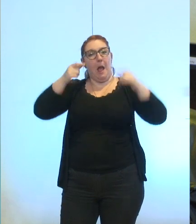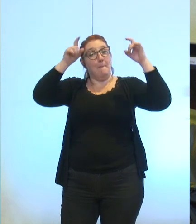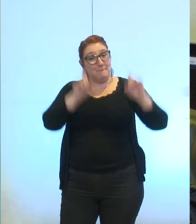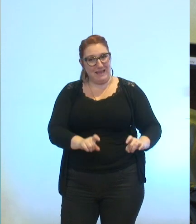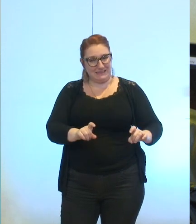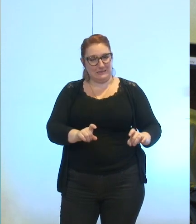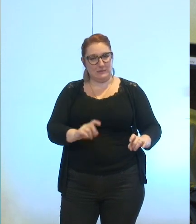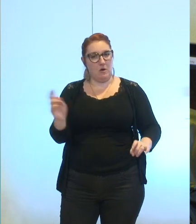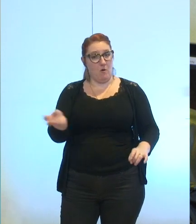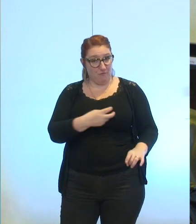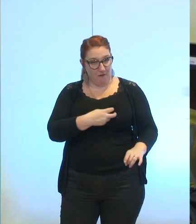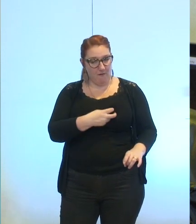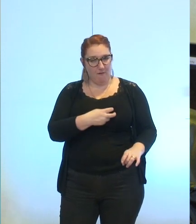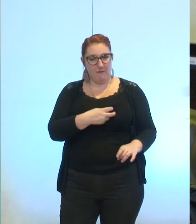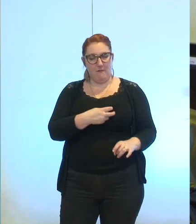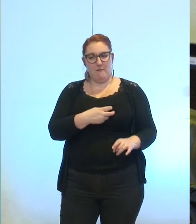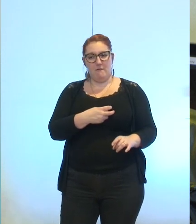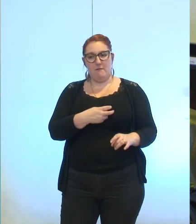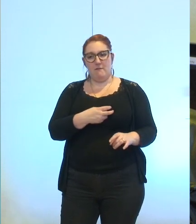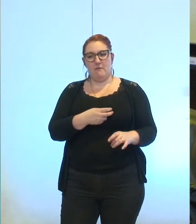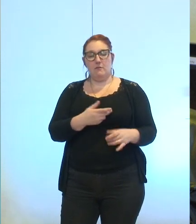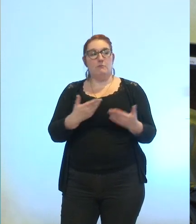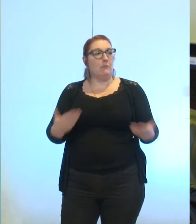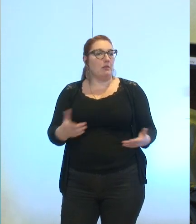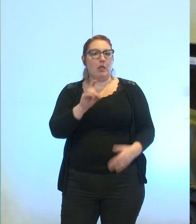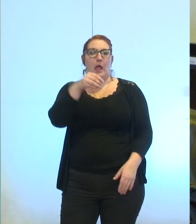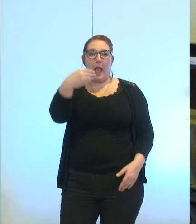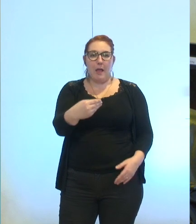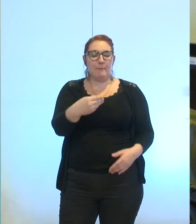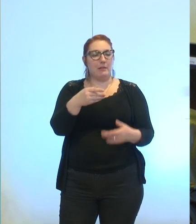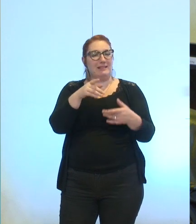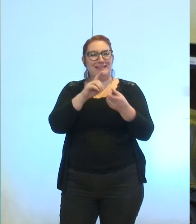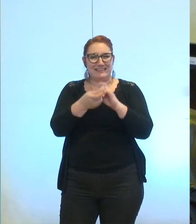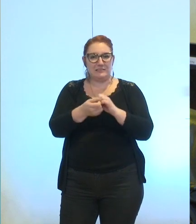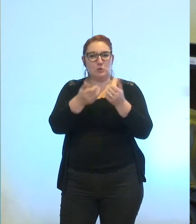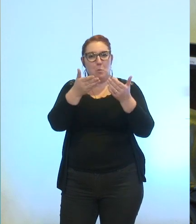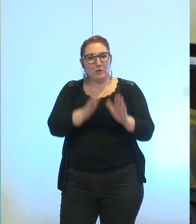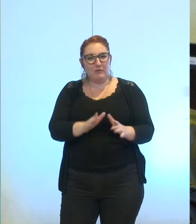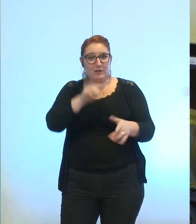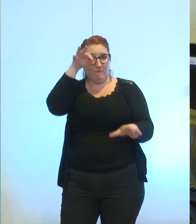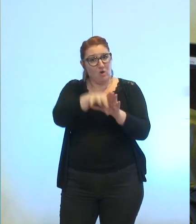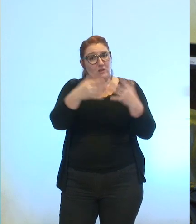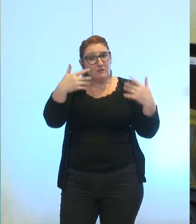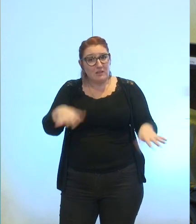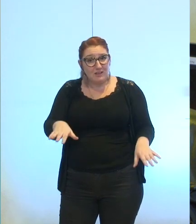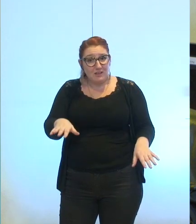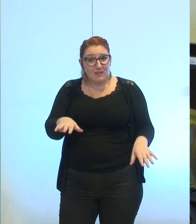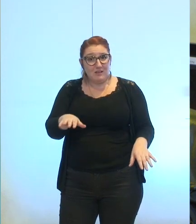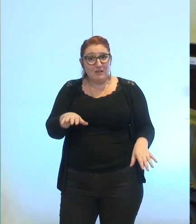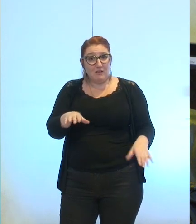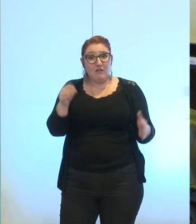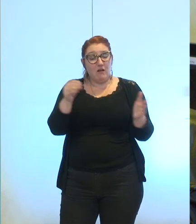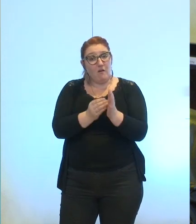trajectoire que la décision modificative que vous avez voté modifie de manière substantielle